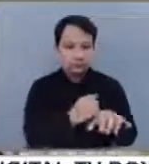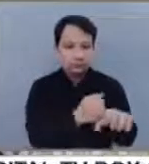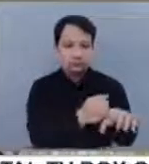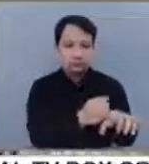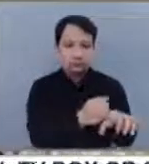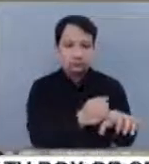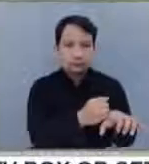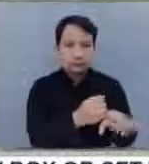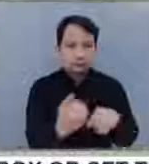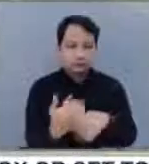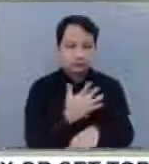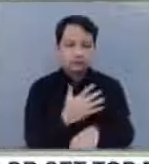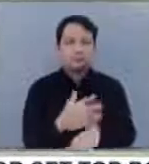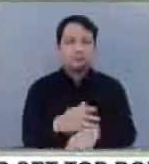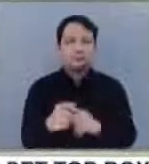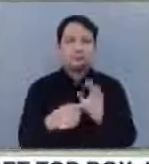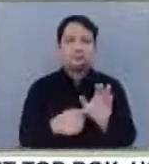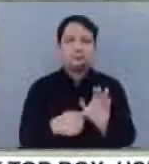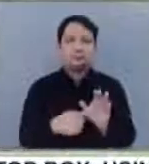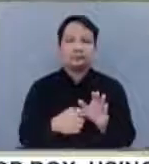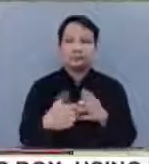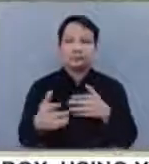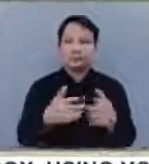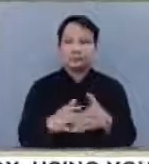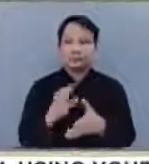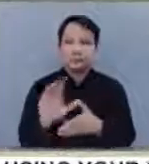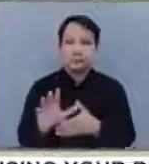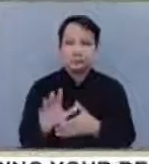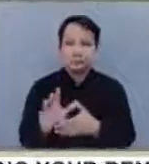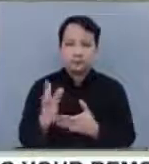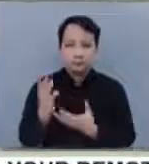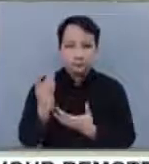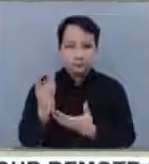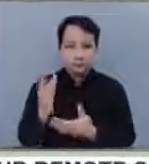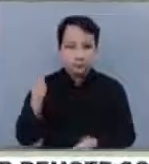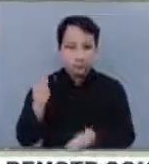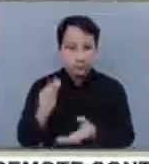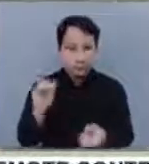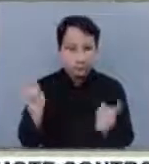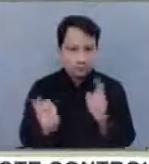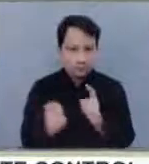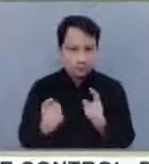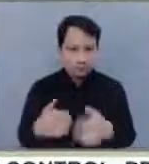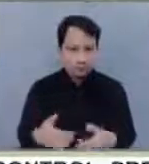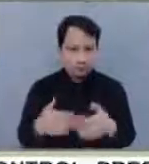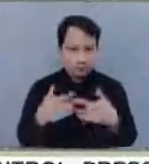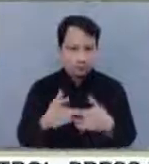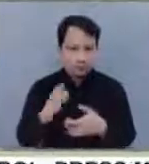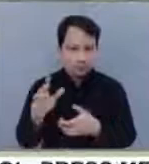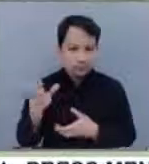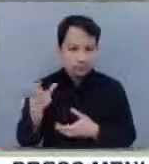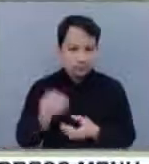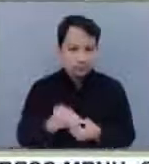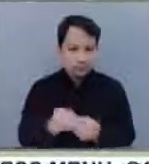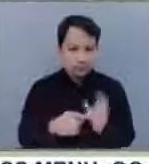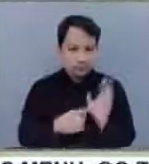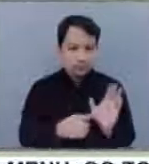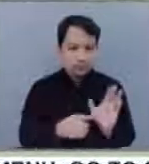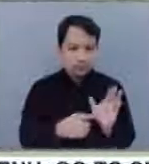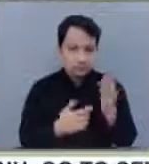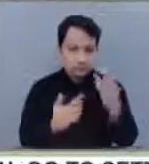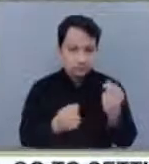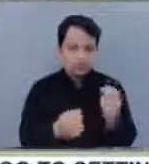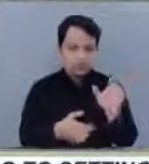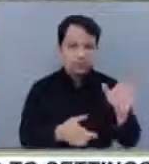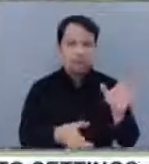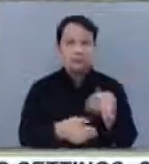ng leptospirosis. Dahil sa mga pag-ulan at pabago-bagong panahon, binibigyang pansin ng mga nasa sektor ng kalusugan ang mga